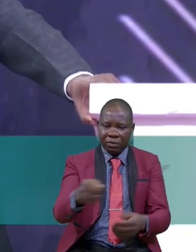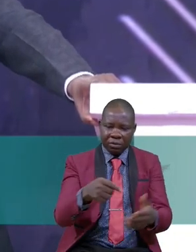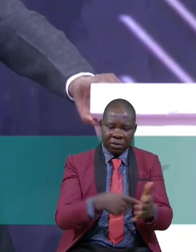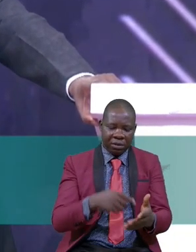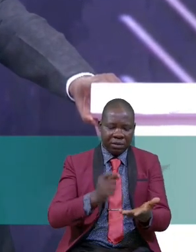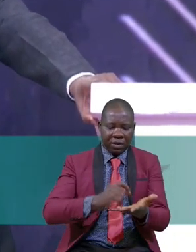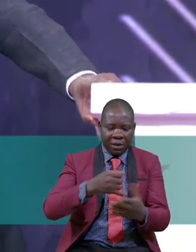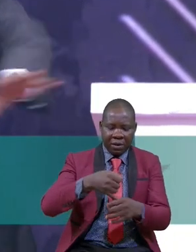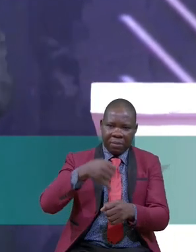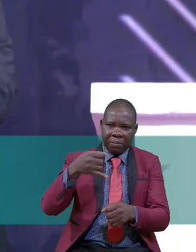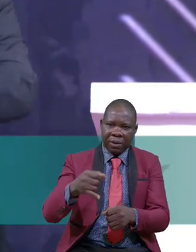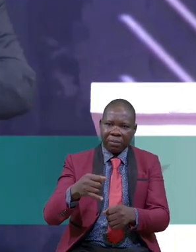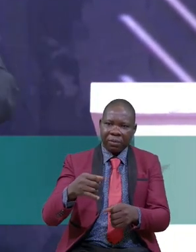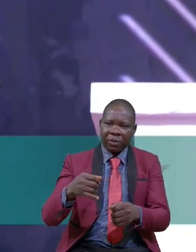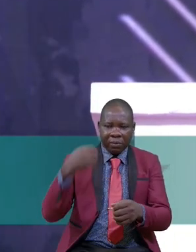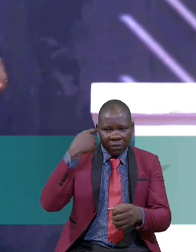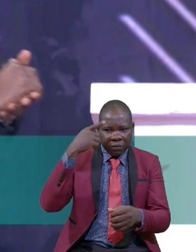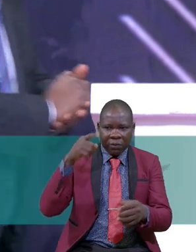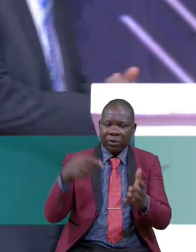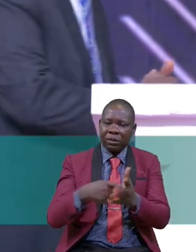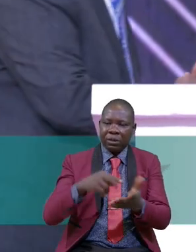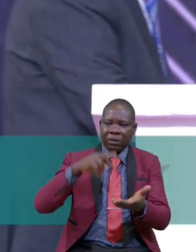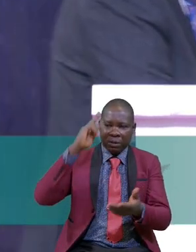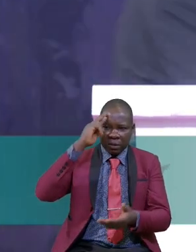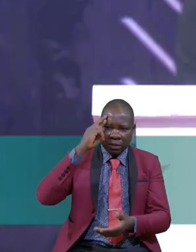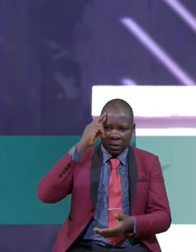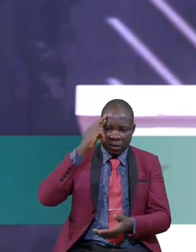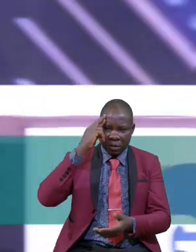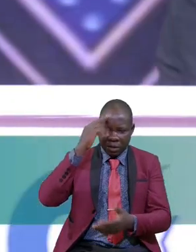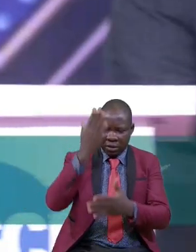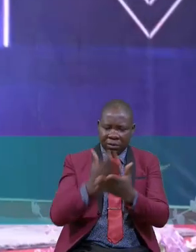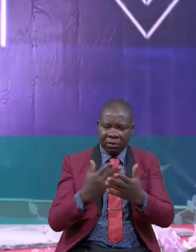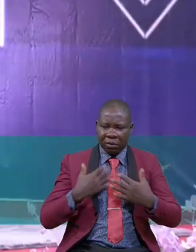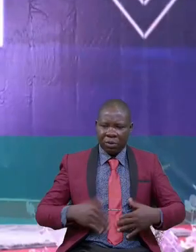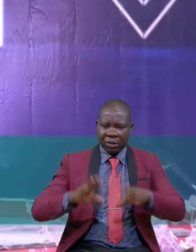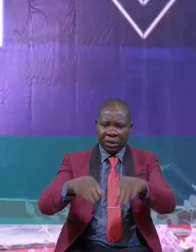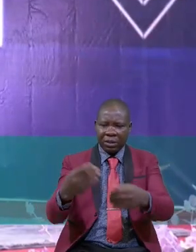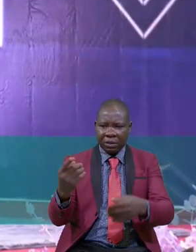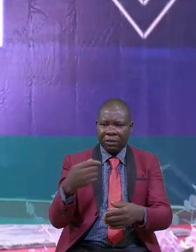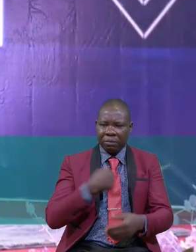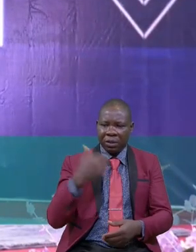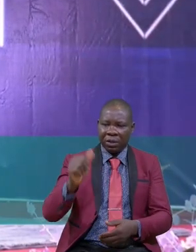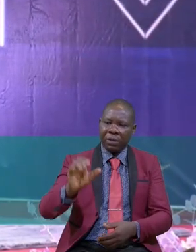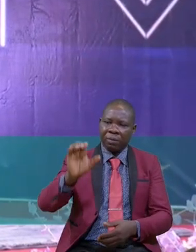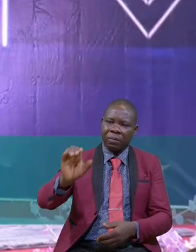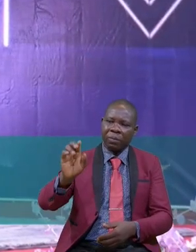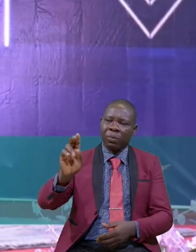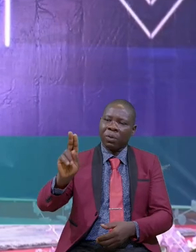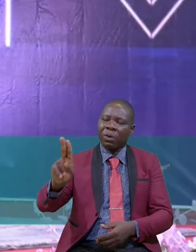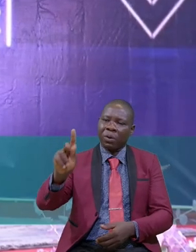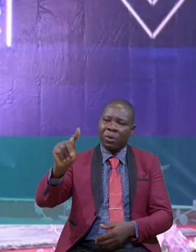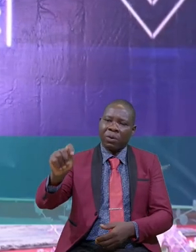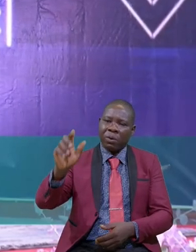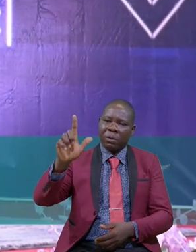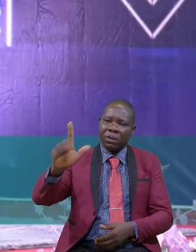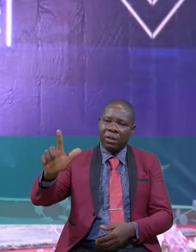tel purpose. Objectif. Somebody gives quelqu'un me donne un atlas. And I say, what's your purpose? Et dis, quel est ton objectif? Give